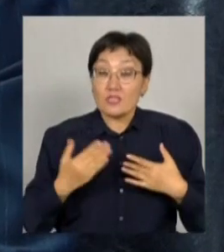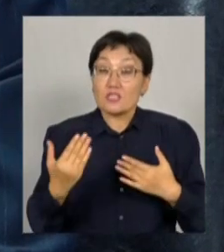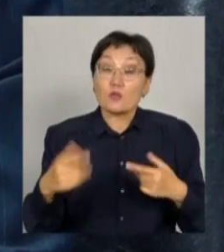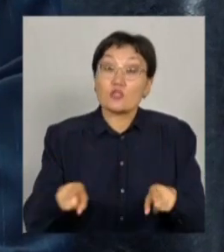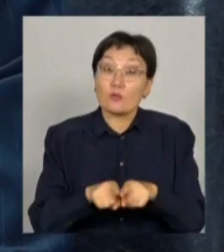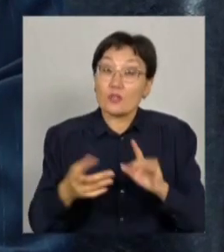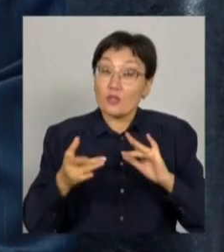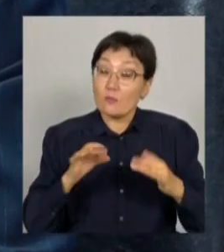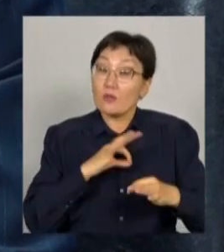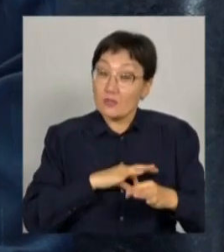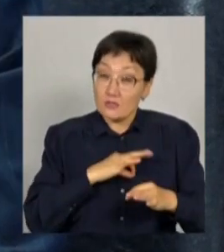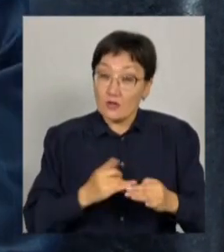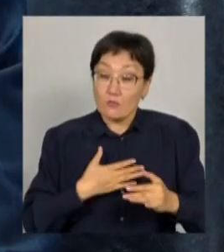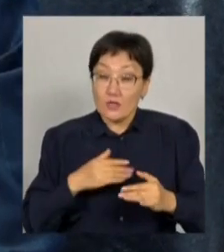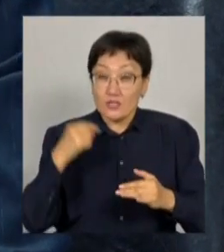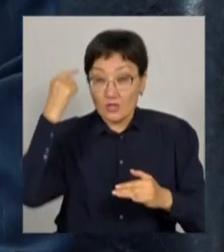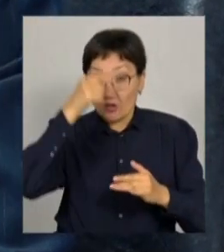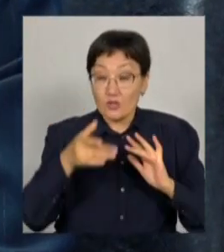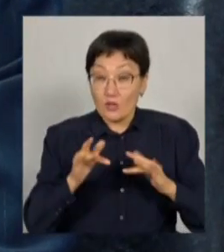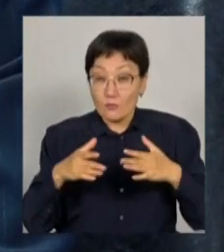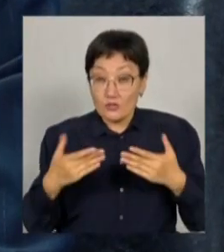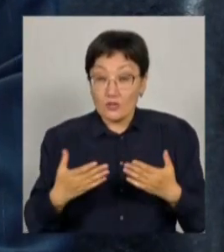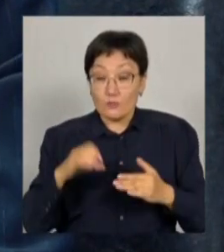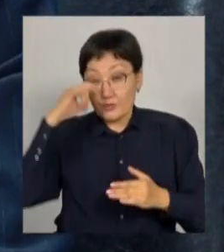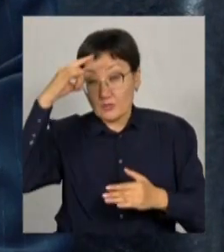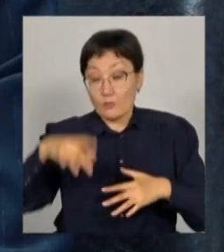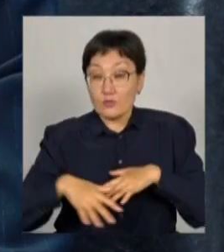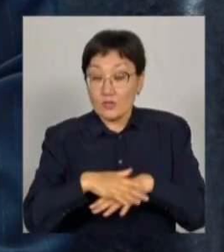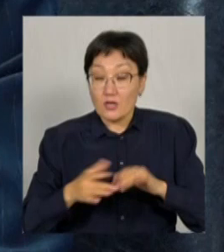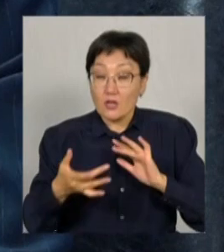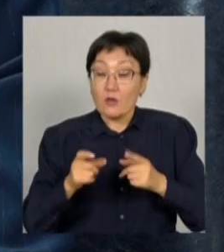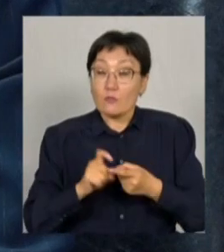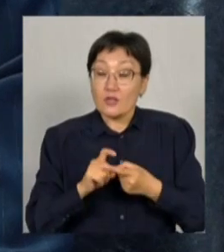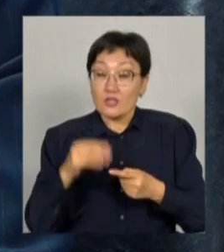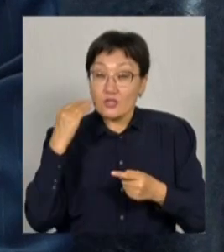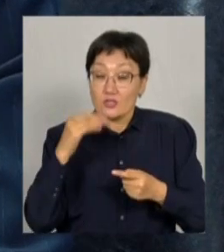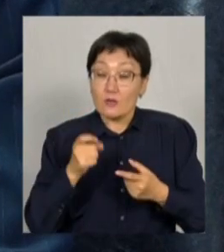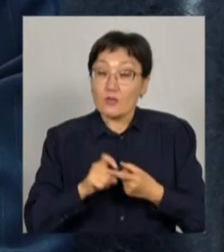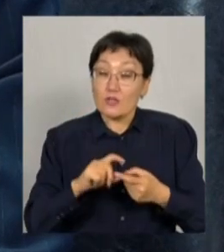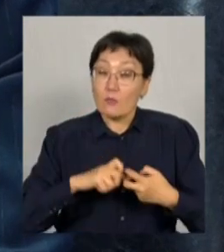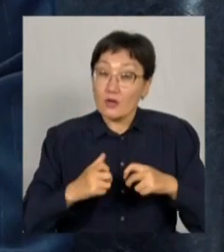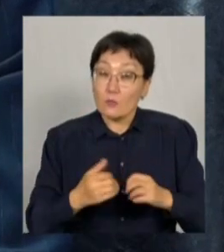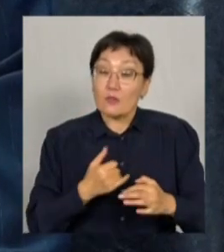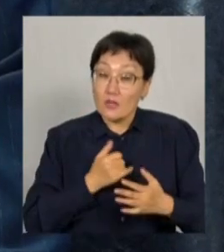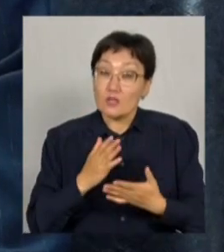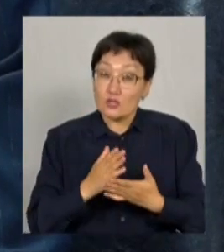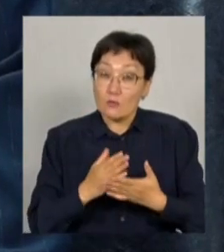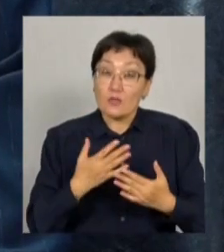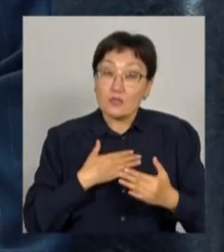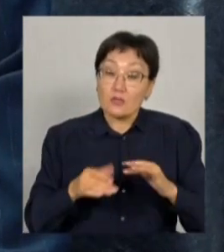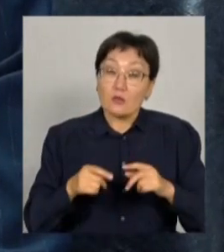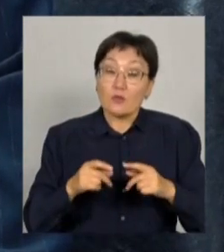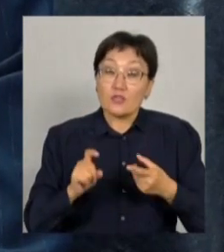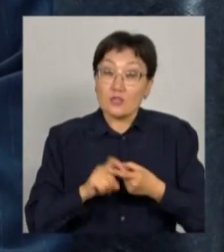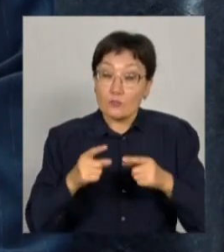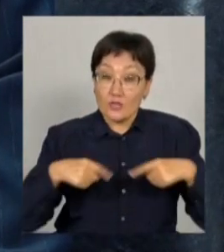сияқты интернетті пайдаланам. Менде жеке интернет жоқ. Қазақстандықтарда болатын байланыс сапасына қатысты проблемалар менде де болады. Сондықтан біз